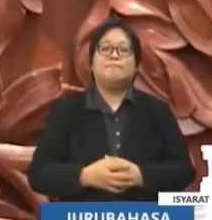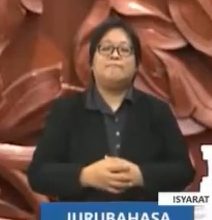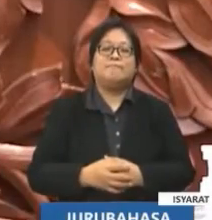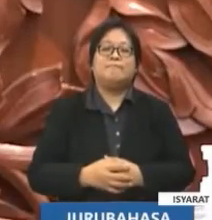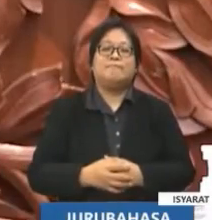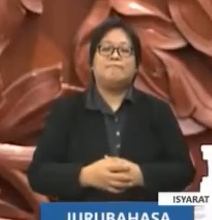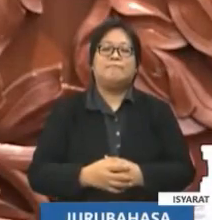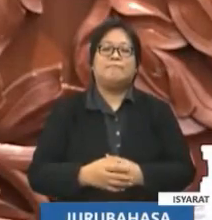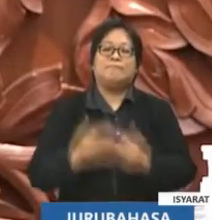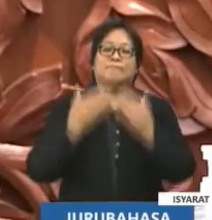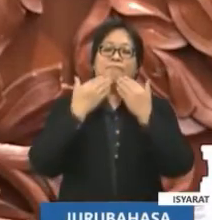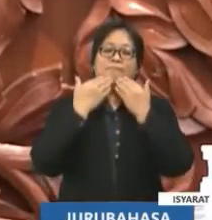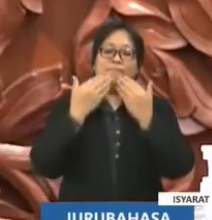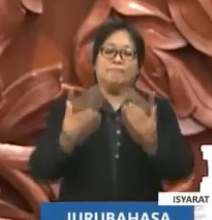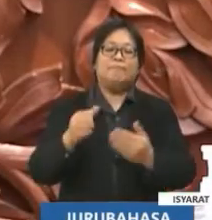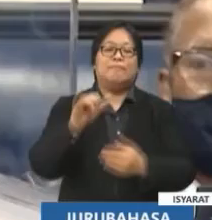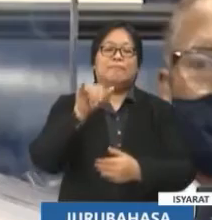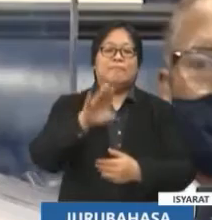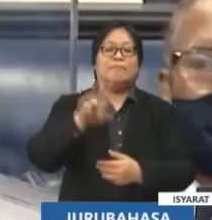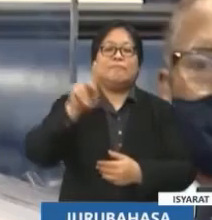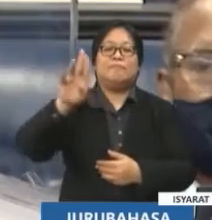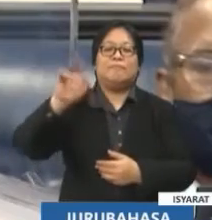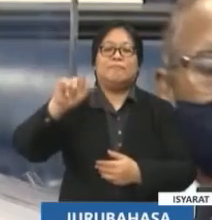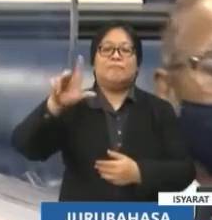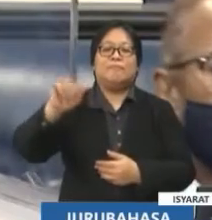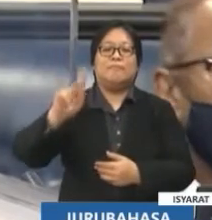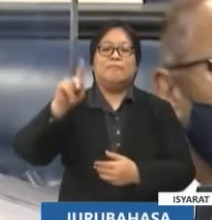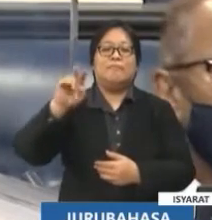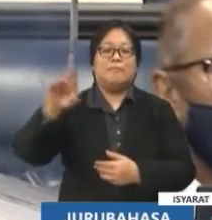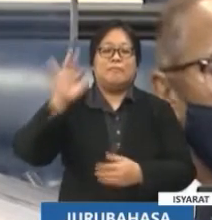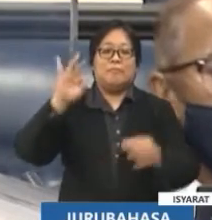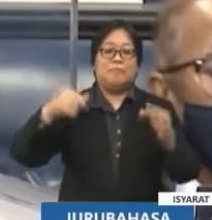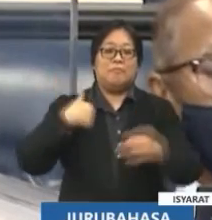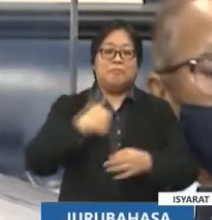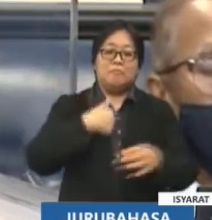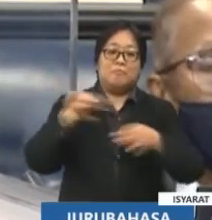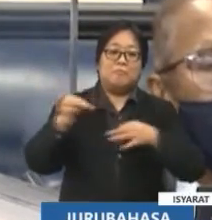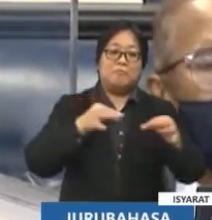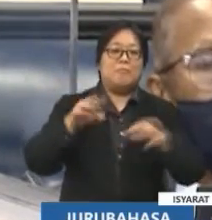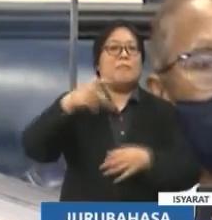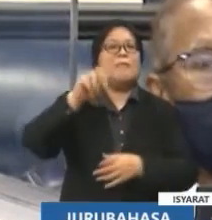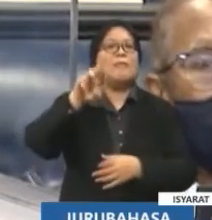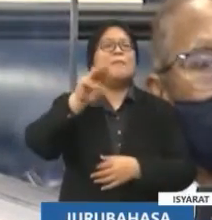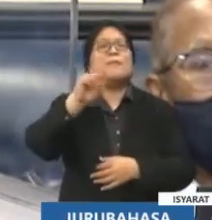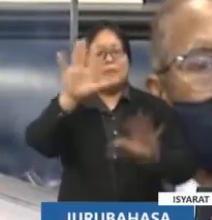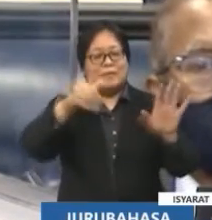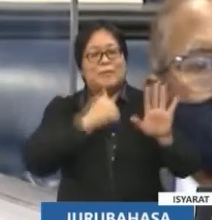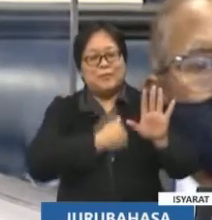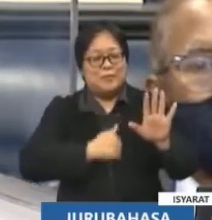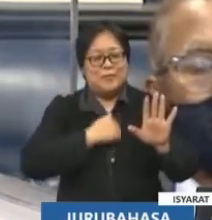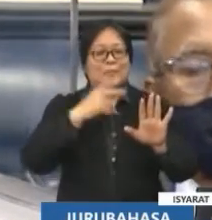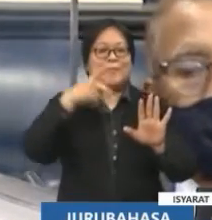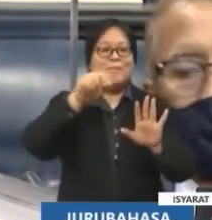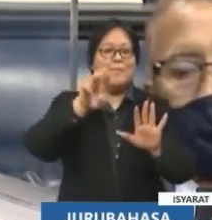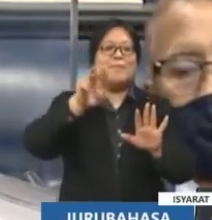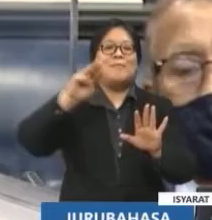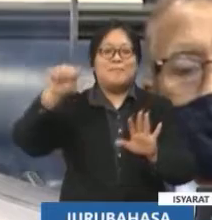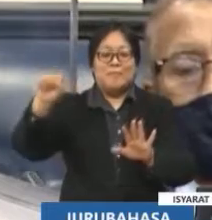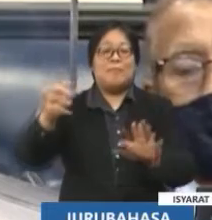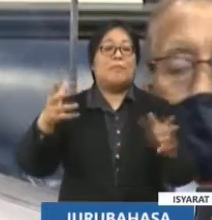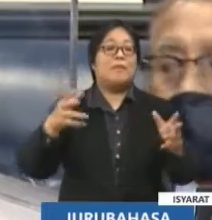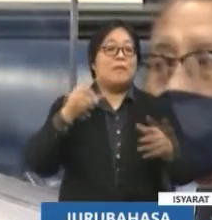Hai juga sih ya mau maem polkrik kalau kita sebut secara masih Mas pasti Mashuri